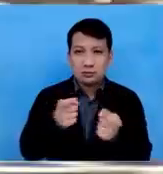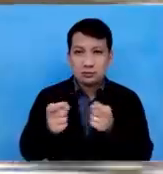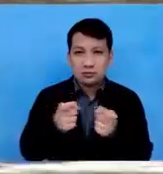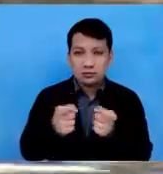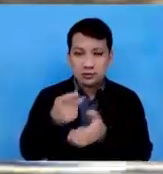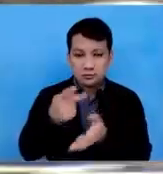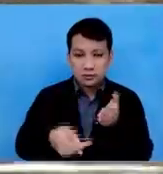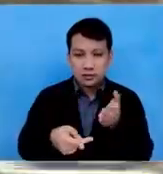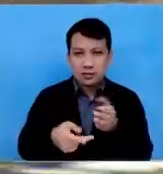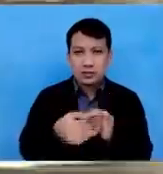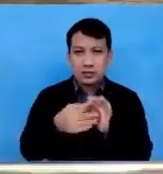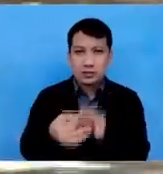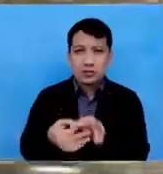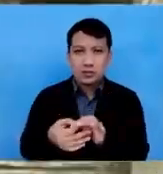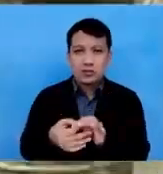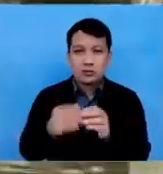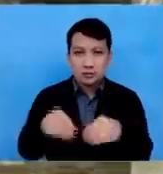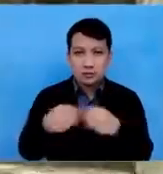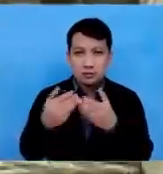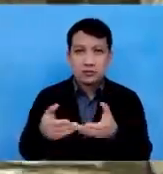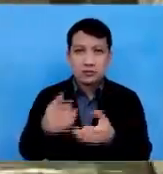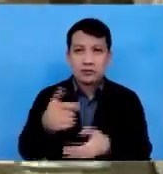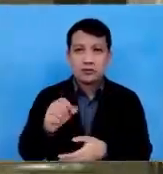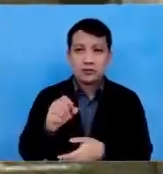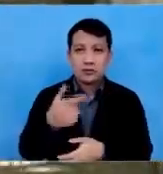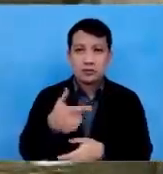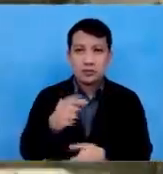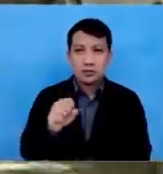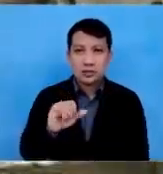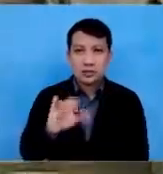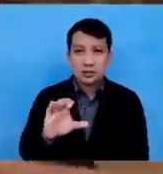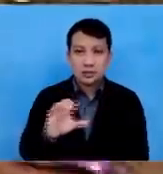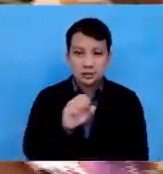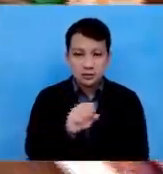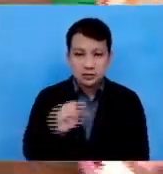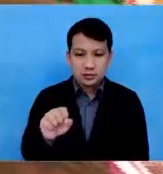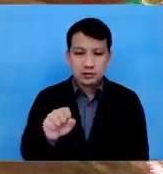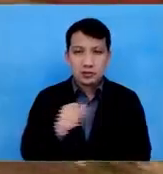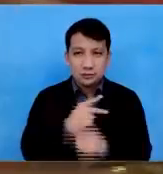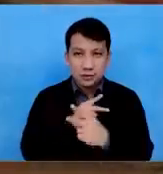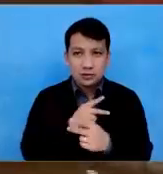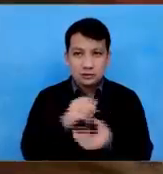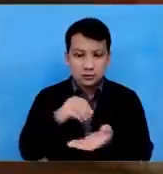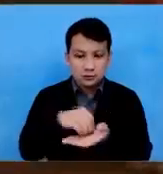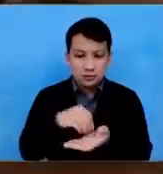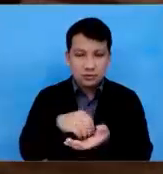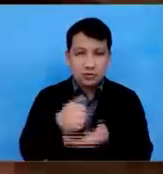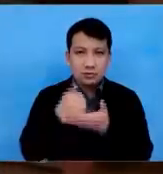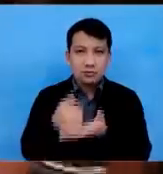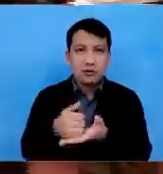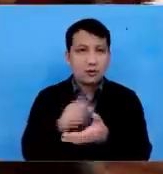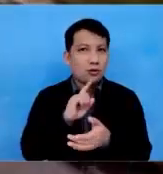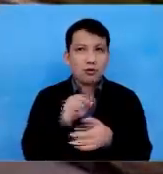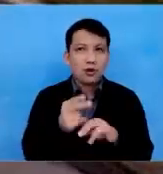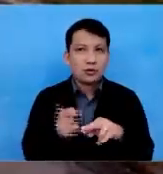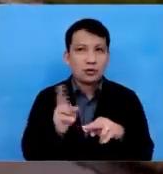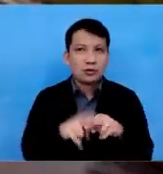bilihin. Magbibigay din ng GSIS, SSS at Pag-ibig ng calamity loan ng walang interes.